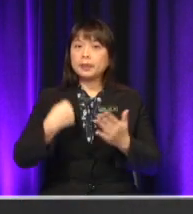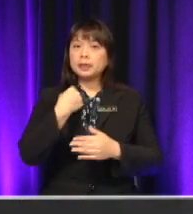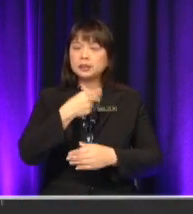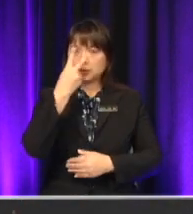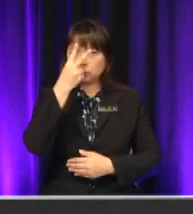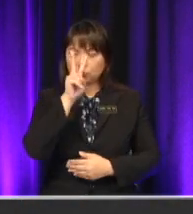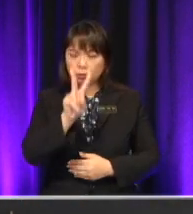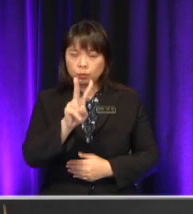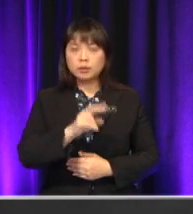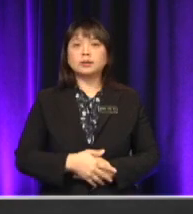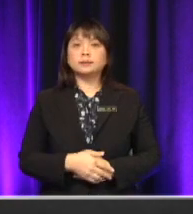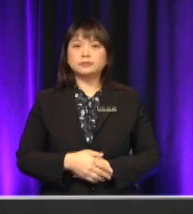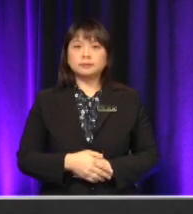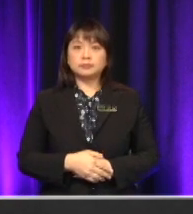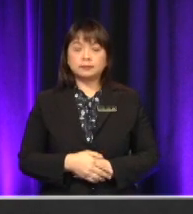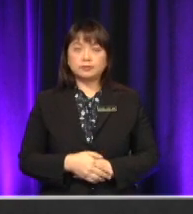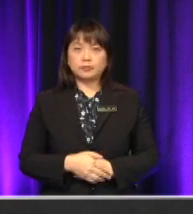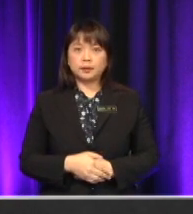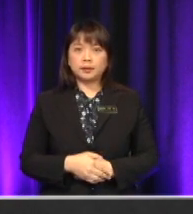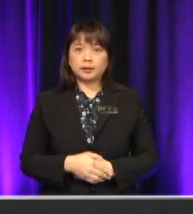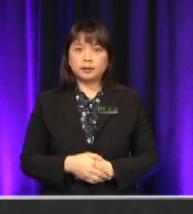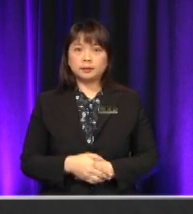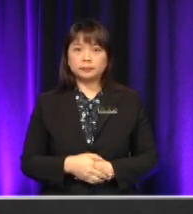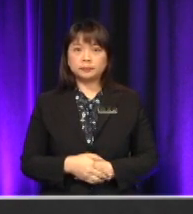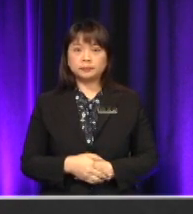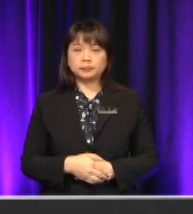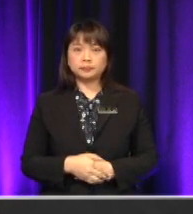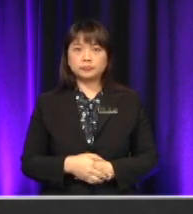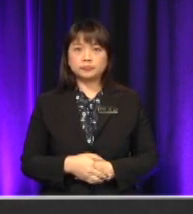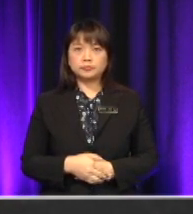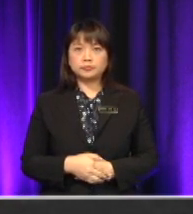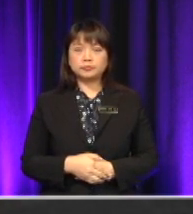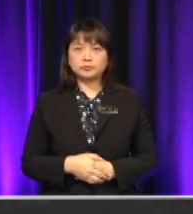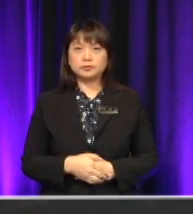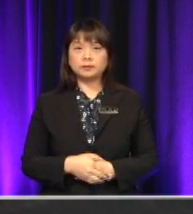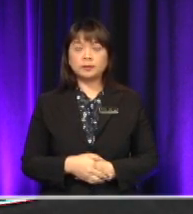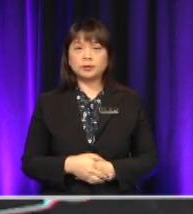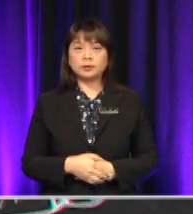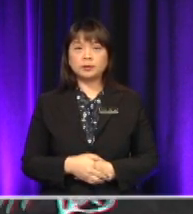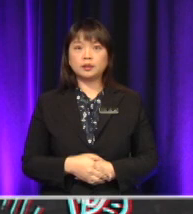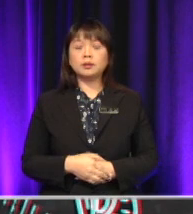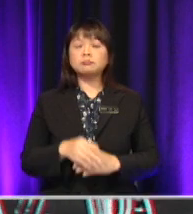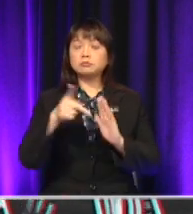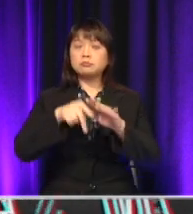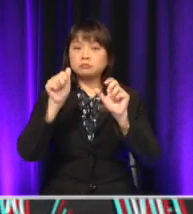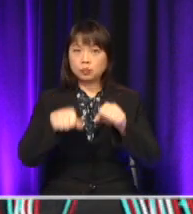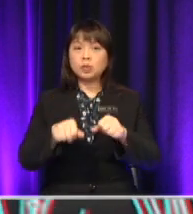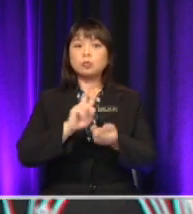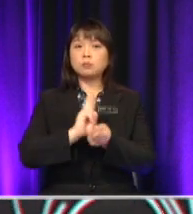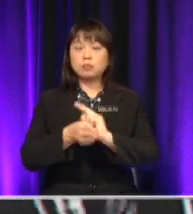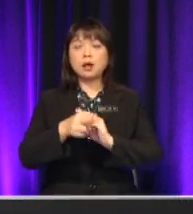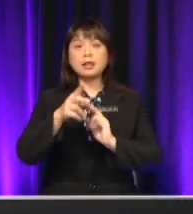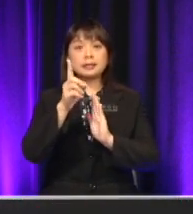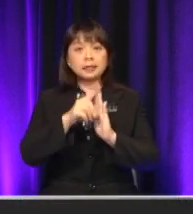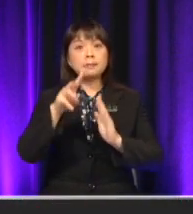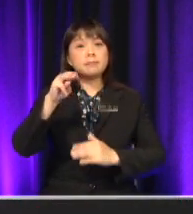perhatikan hasil daripada yang kita manipulasi tadi. Baik. Pemboleh ubah yang ketiga ialah pemboleh ubah dimalarkan.